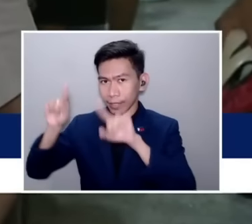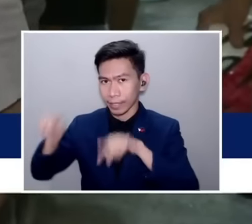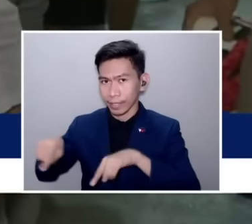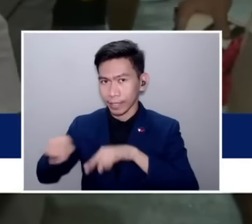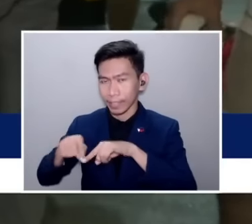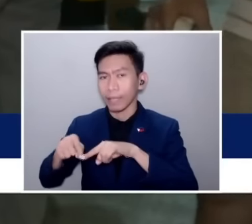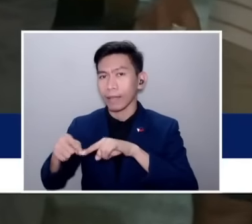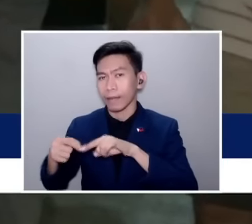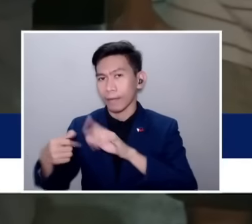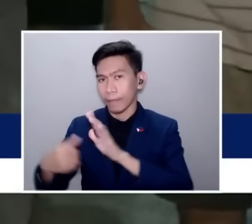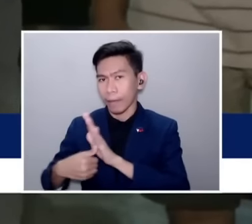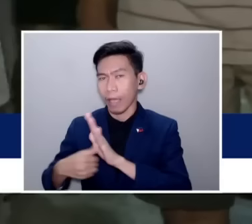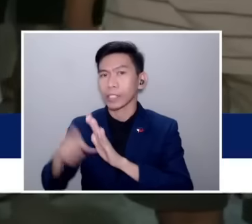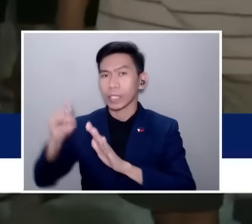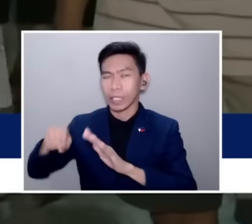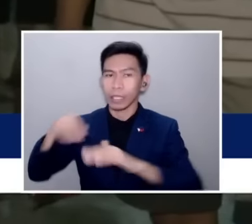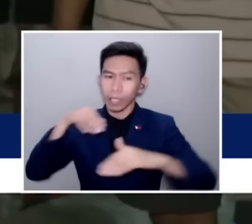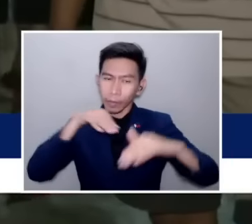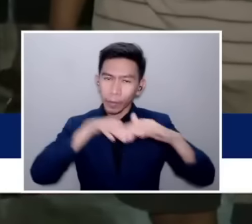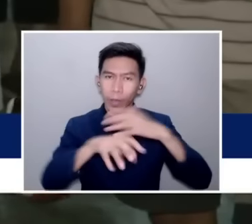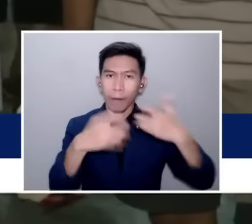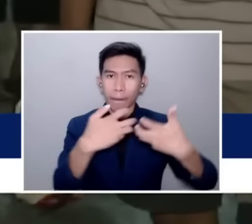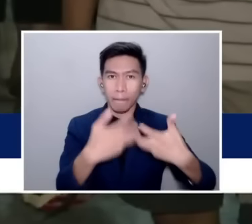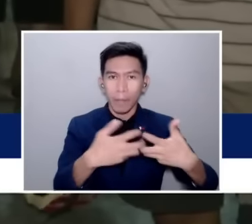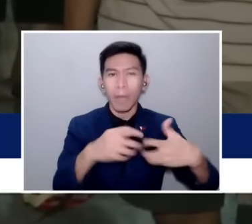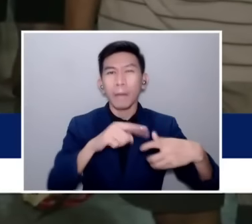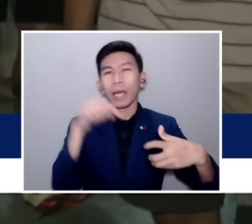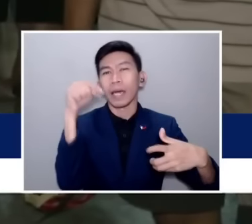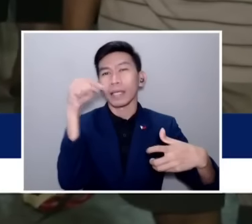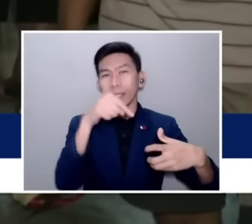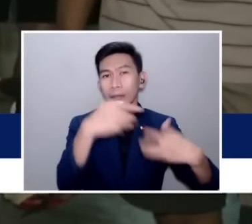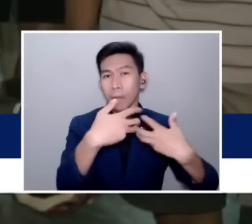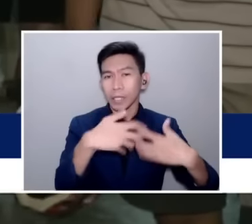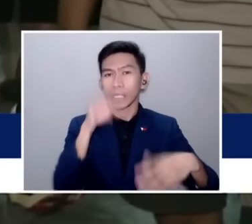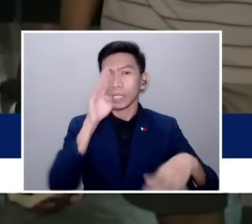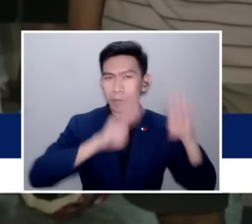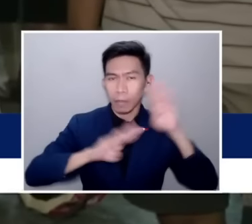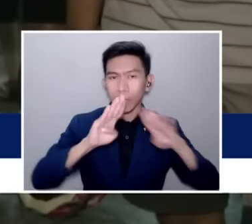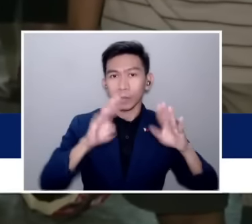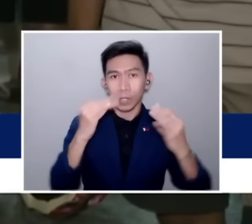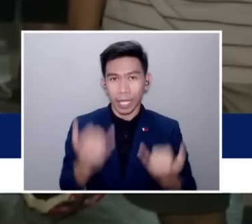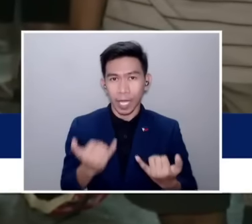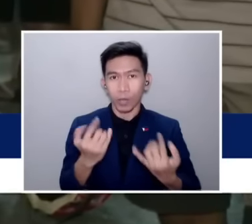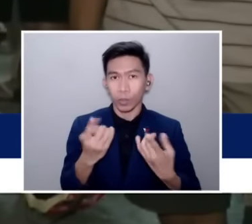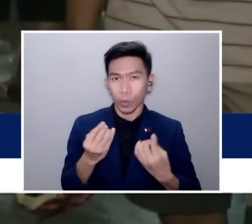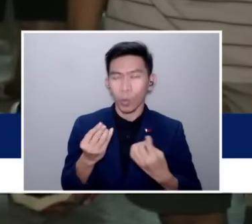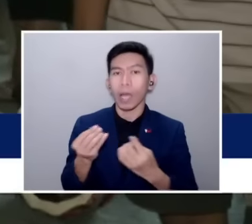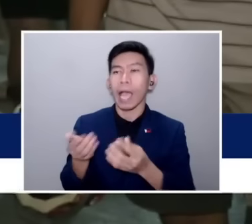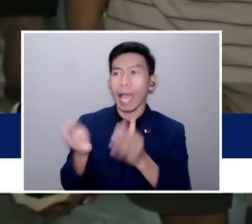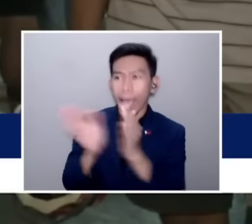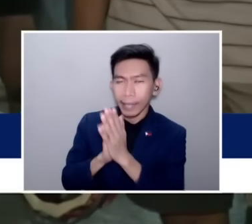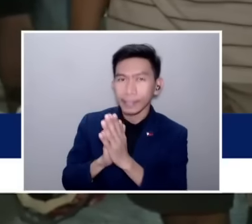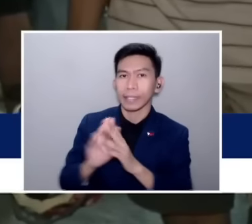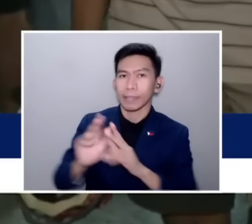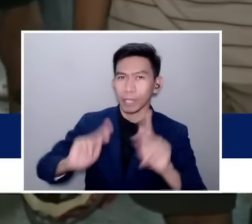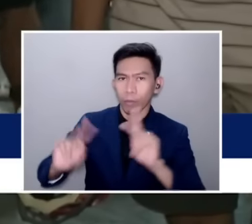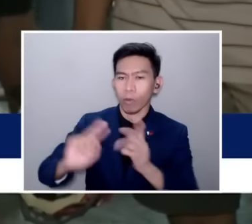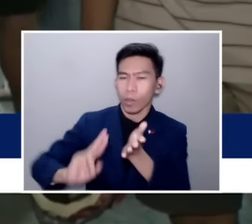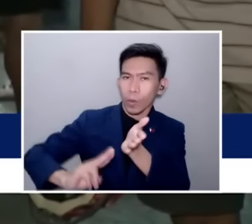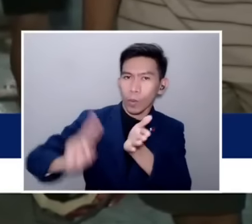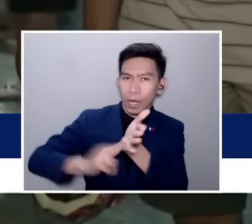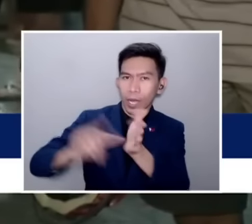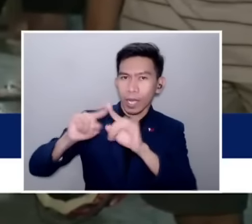ipasok doon sa makina. Kaya lang, nagka-problema yung BCM nila. So ngayon, yun na lang ang kulang. Pinapipirma sila ng waiver na iba na